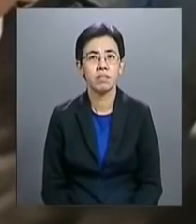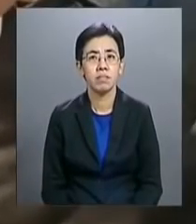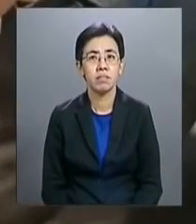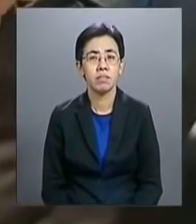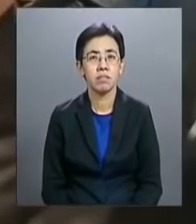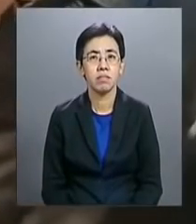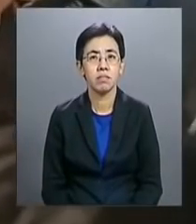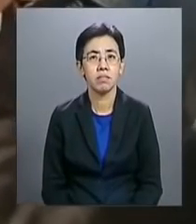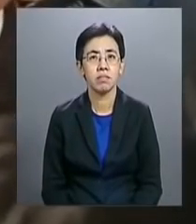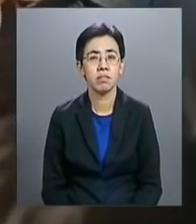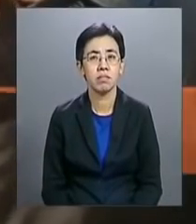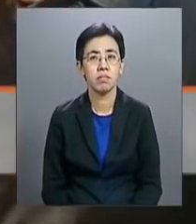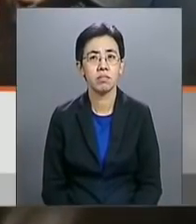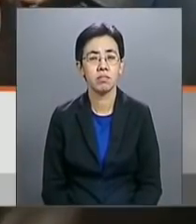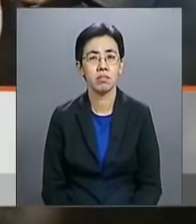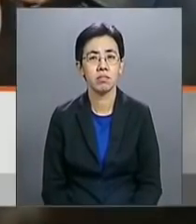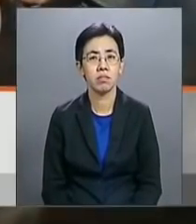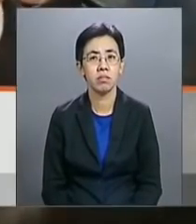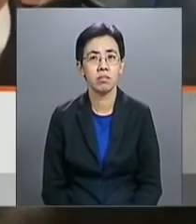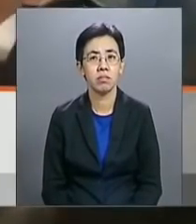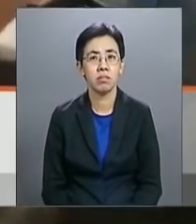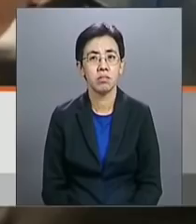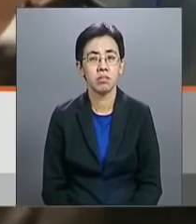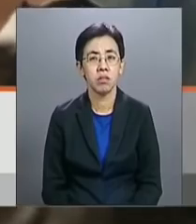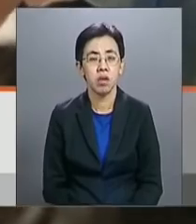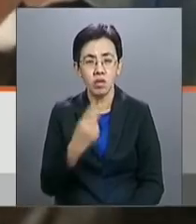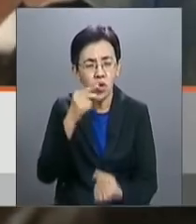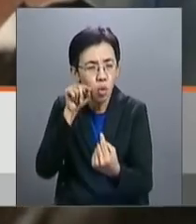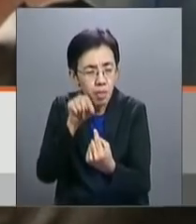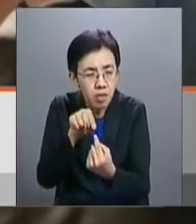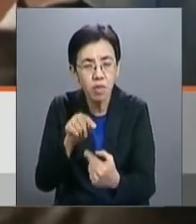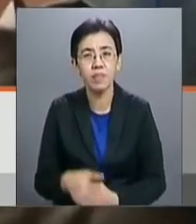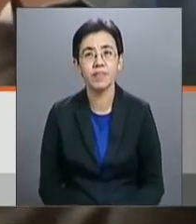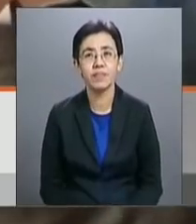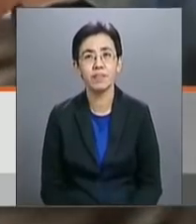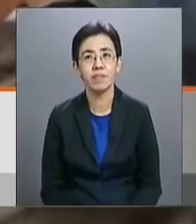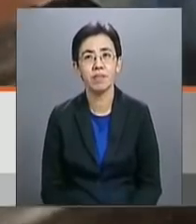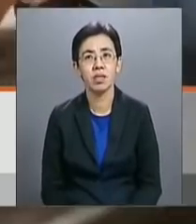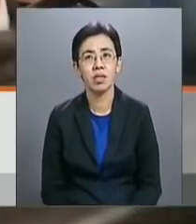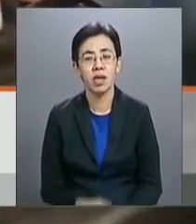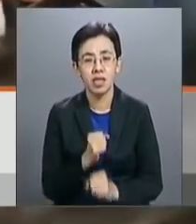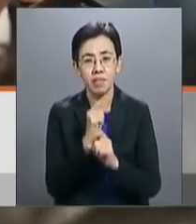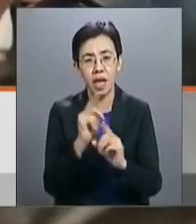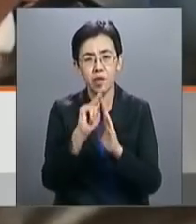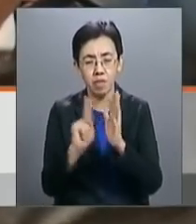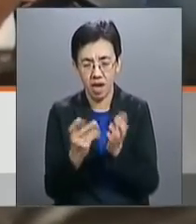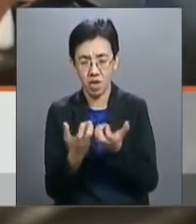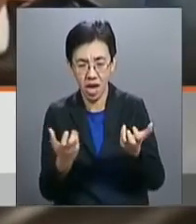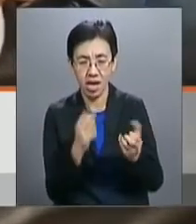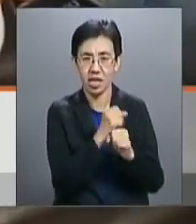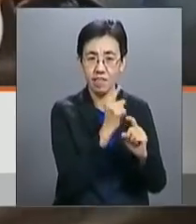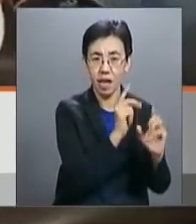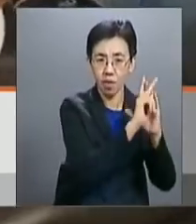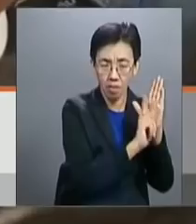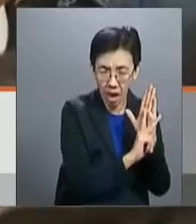้คือต้องเรียนเลยนะครับว่าความเหมาะสมก็เรื่องหนึ่งการปฏิบัติตามกฎหมายก็อีกเรื่องนึงนะครับความเหมาะส